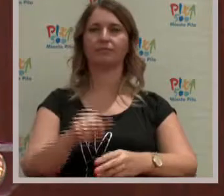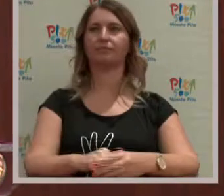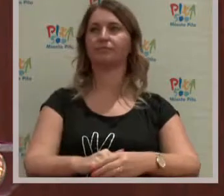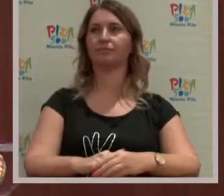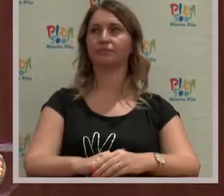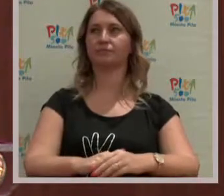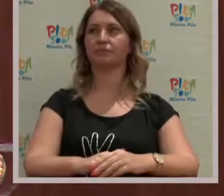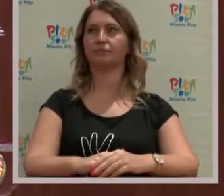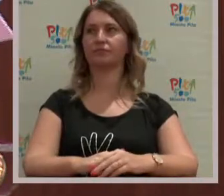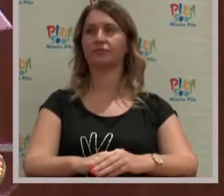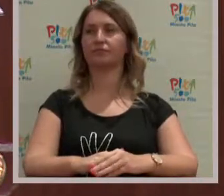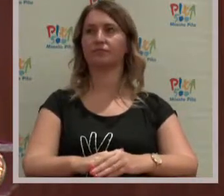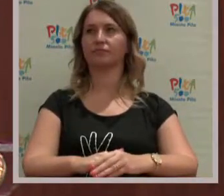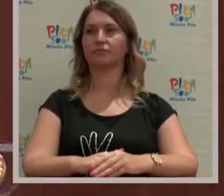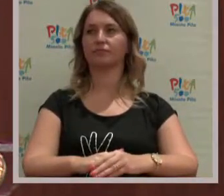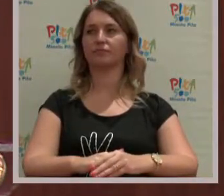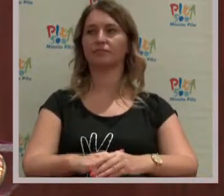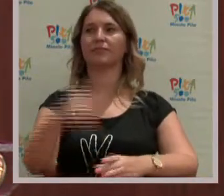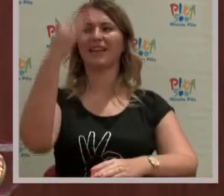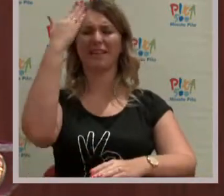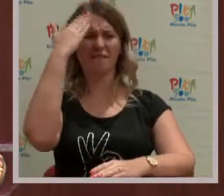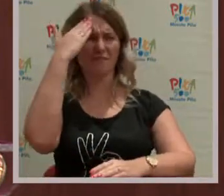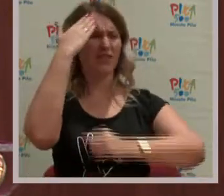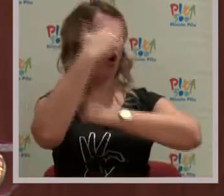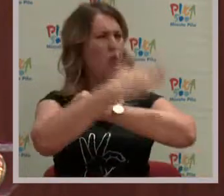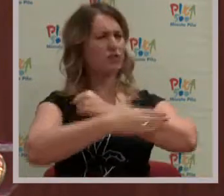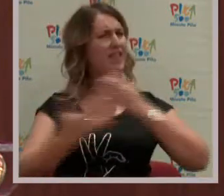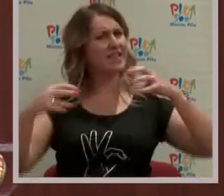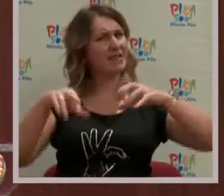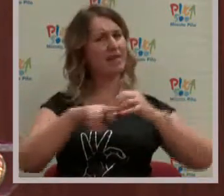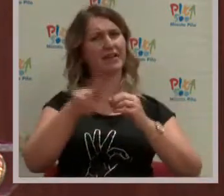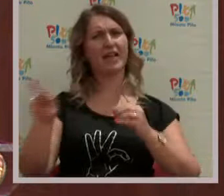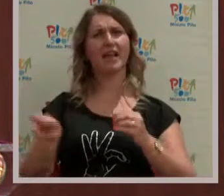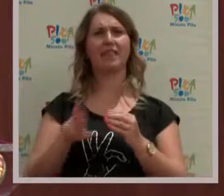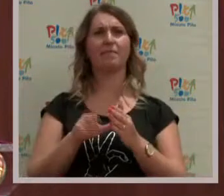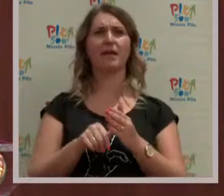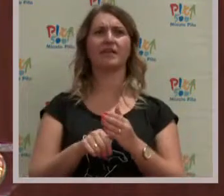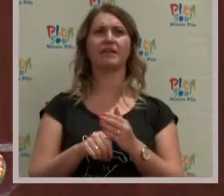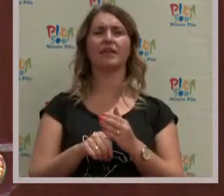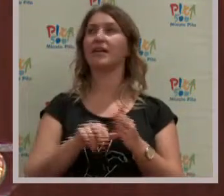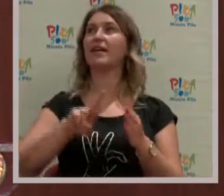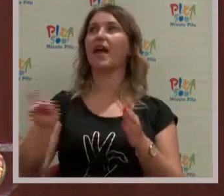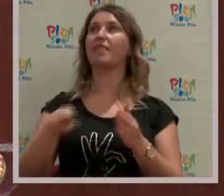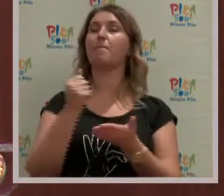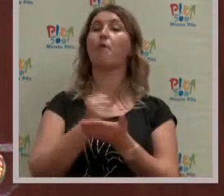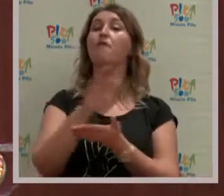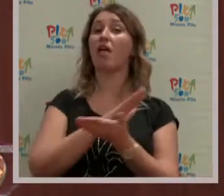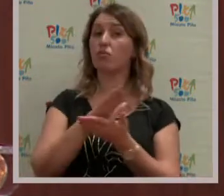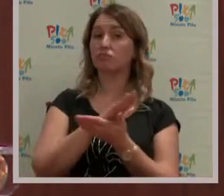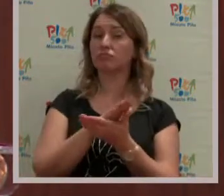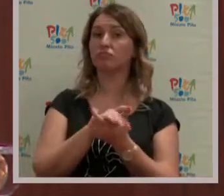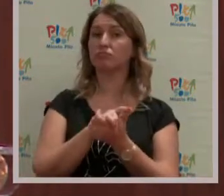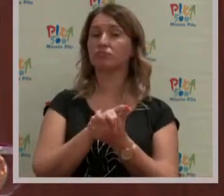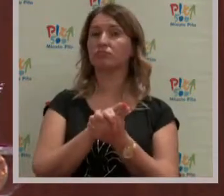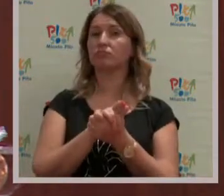słyszałem, to na ostatniej sesji ostatnie prawie, że pieniądze, które były w tym zakresie